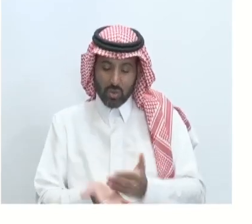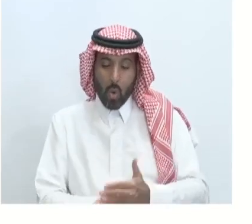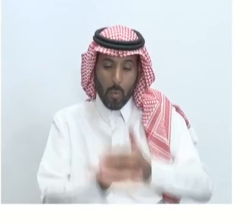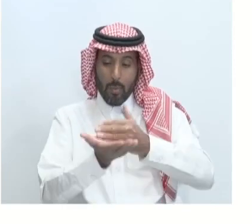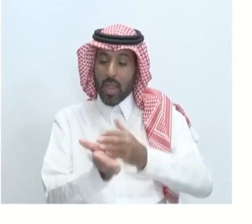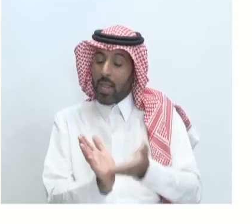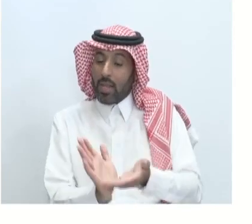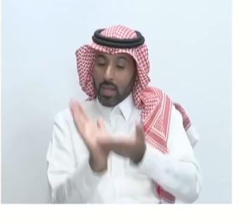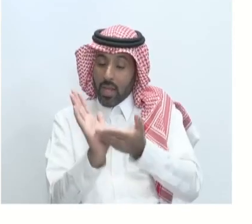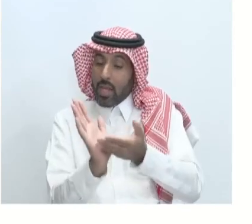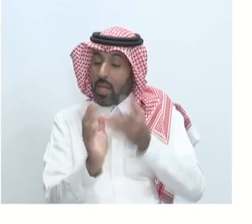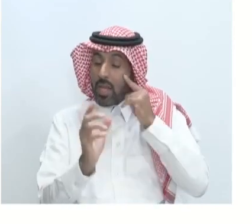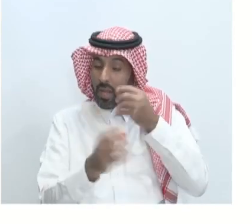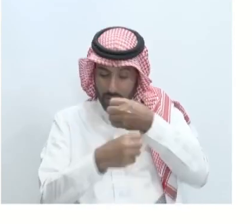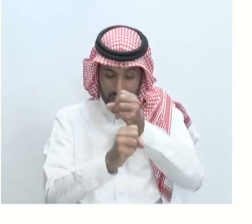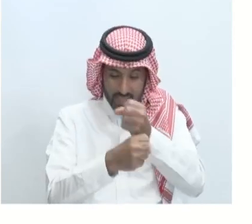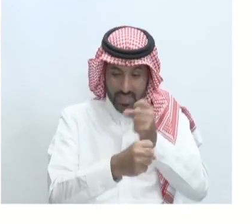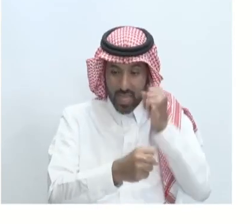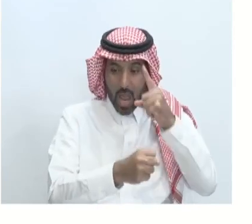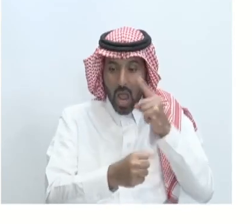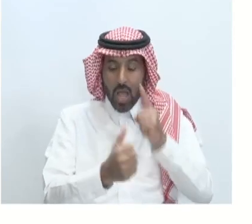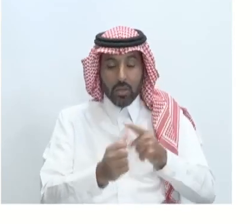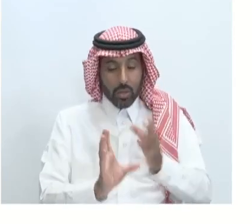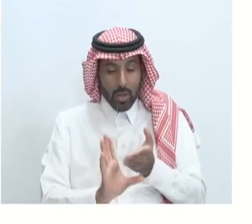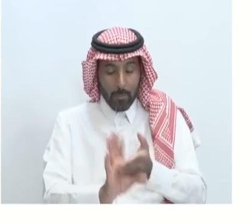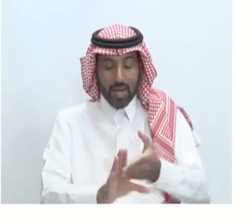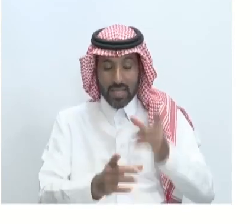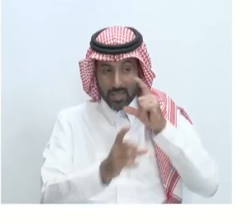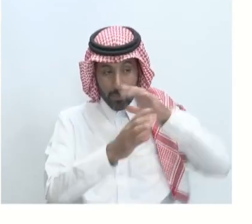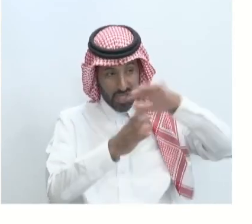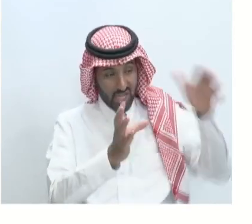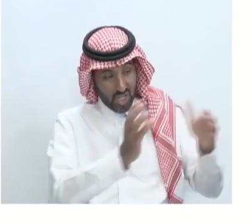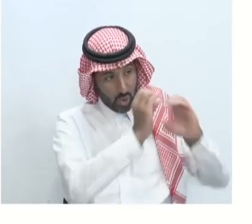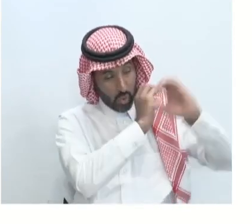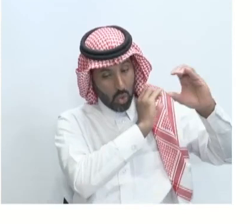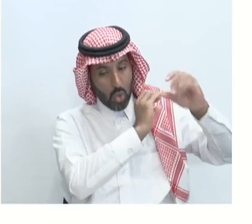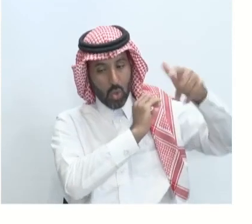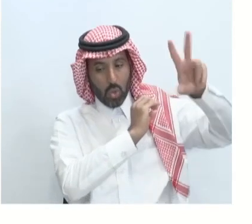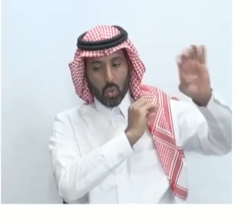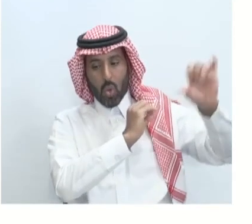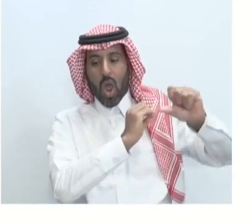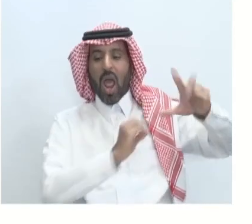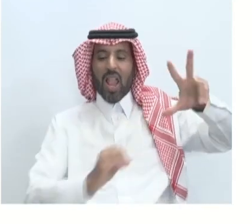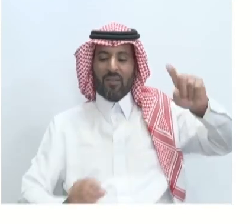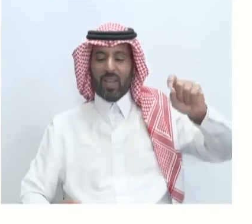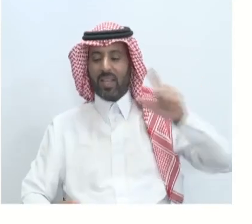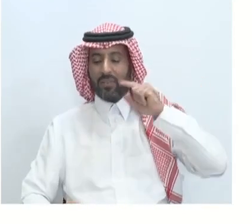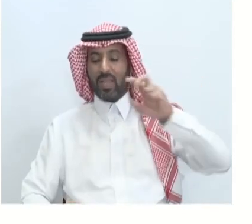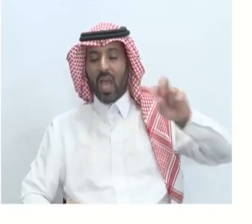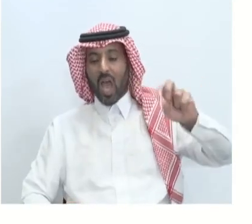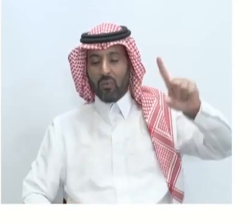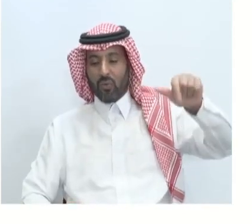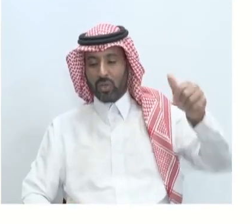منحت او تكلمنا بانها تمنح لمراد ليجو الفلكيه والتي تتكون من مرصد ليجو في هانفورد بعد